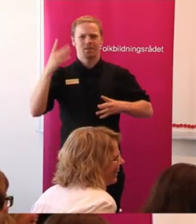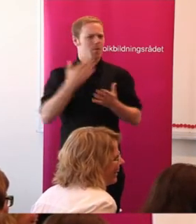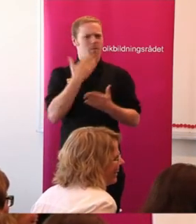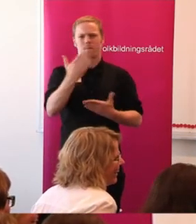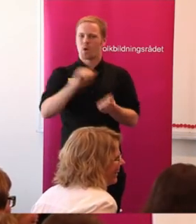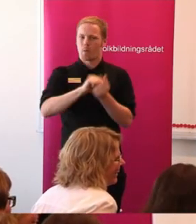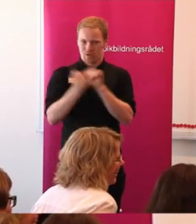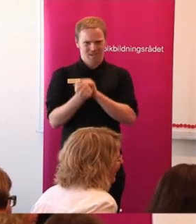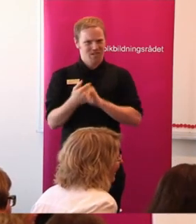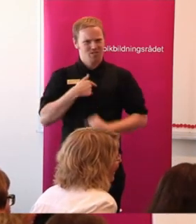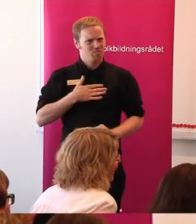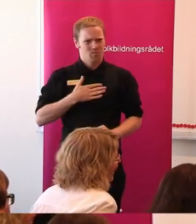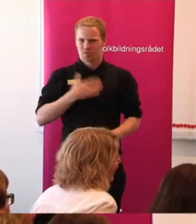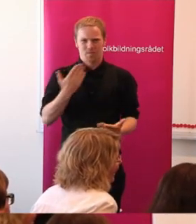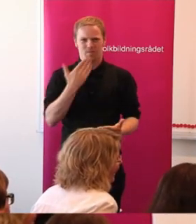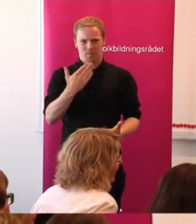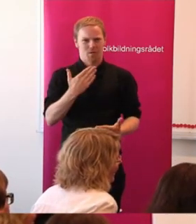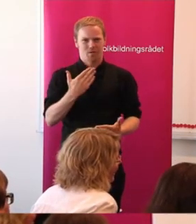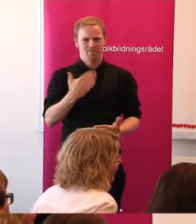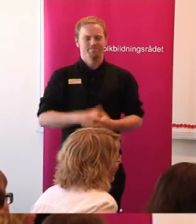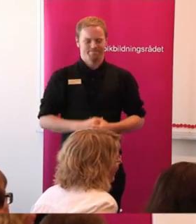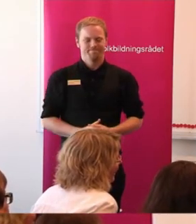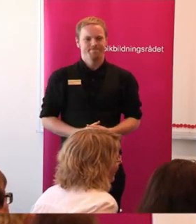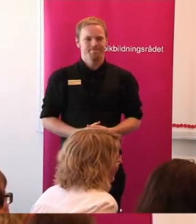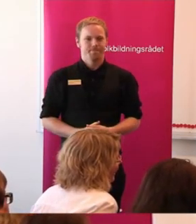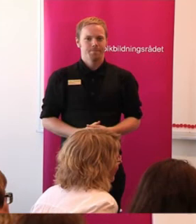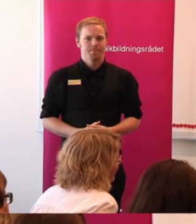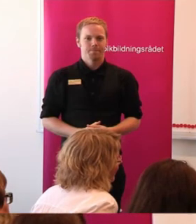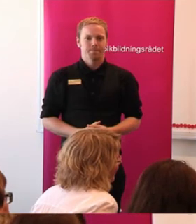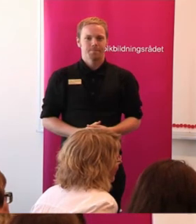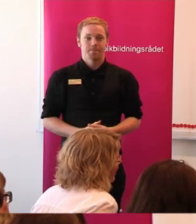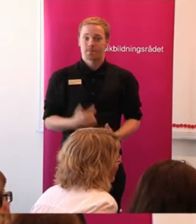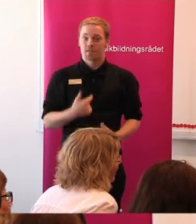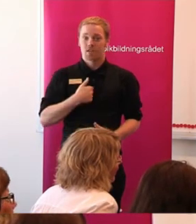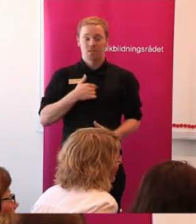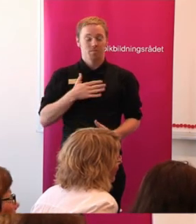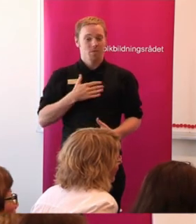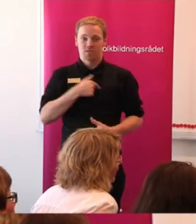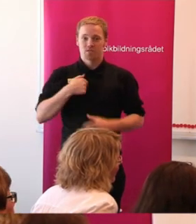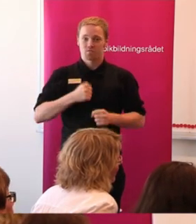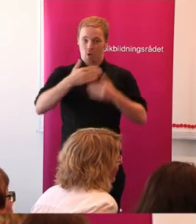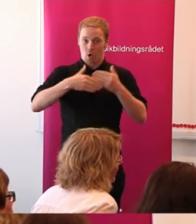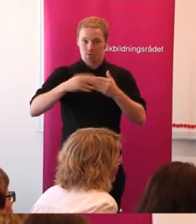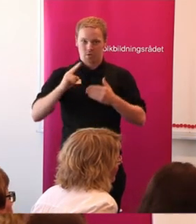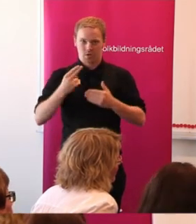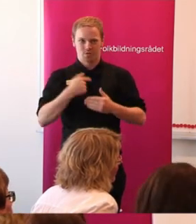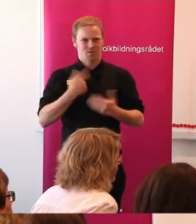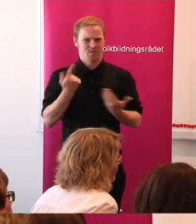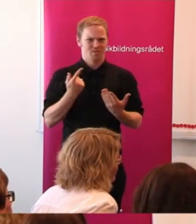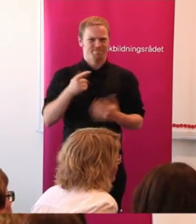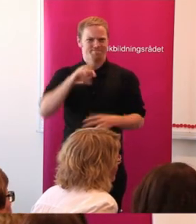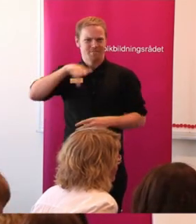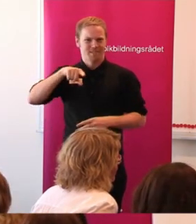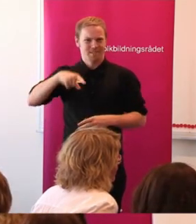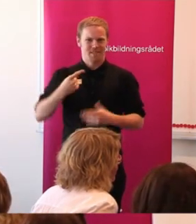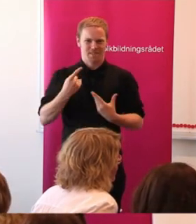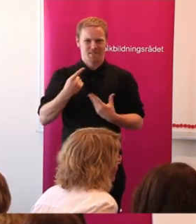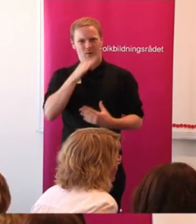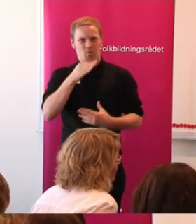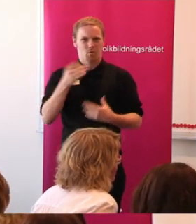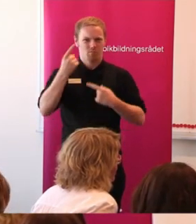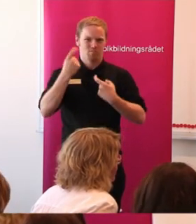strålande alltså. Det är Almedalen som är med som bäst. Jag tänkte att vi skulle runda av och då struntade lite i den här frågan om fler platser, för den är redan